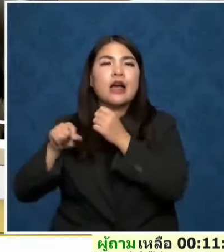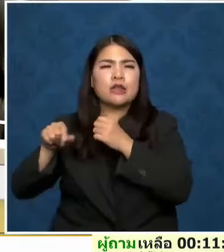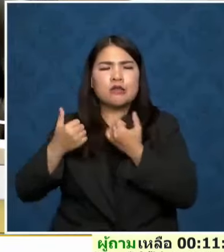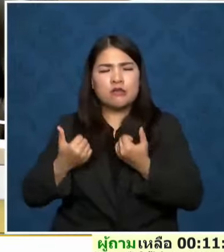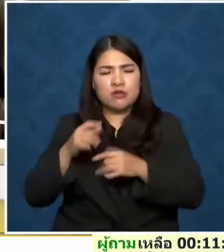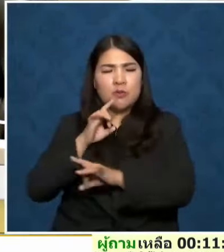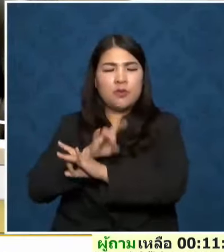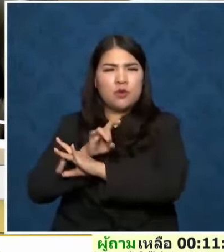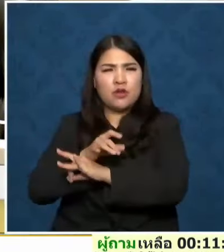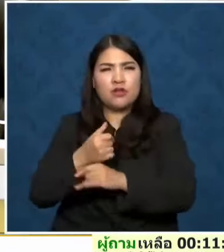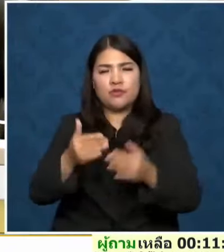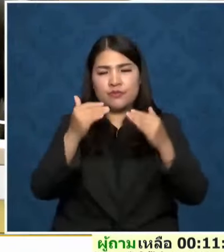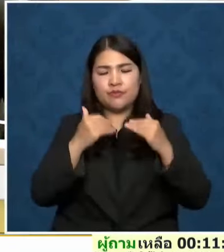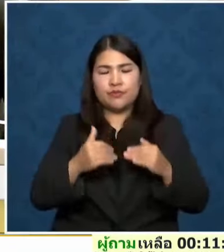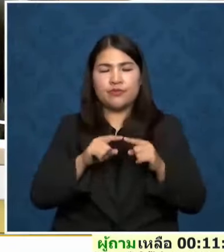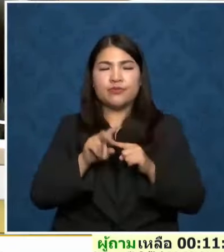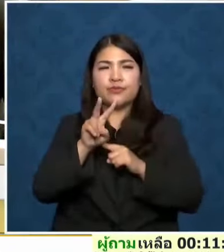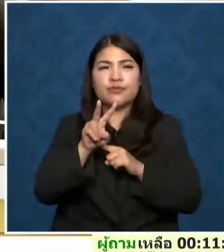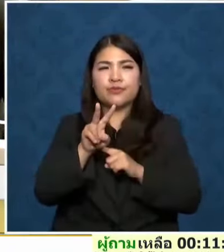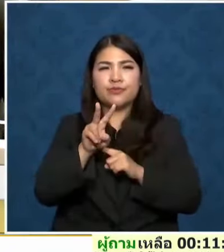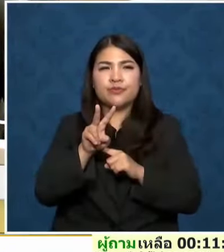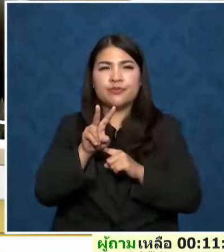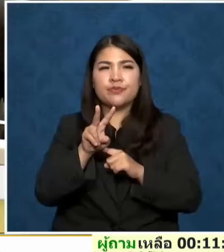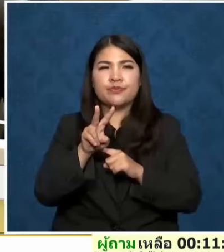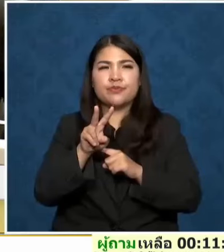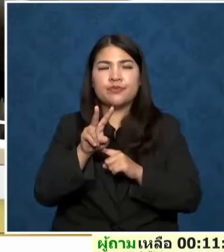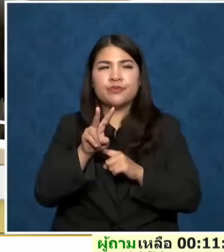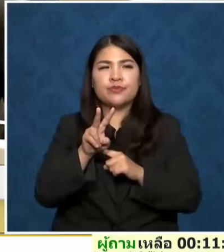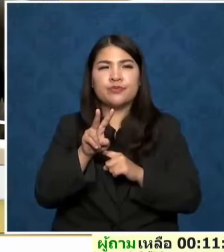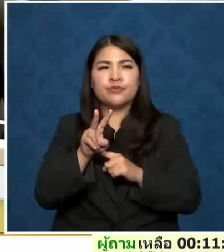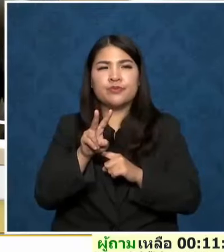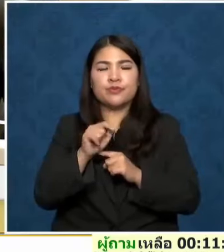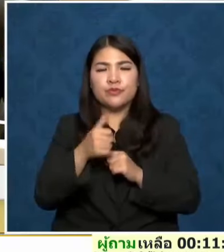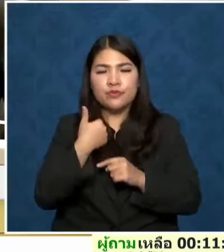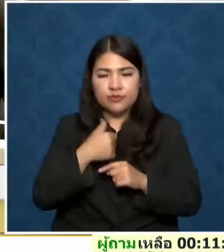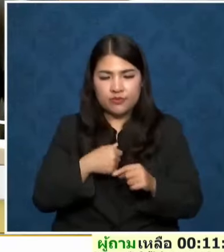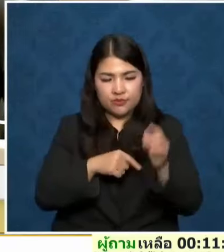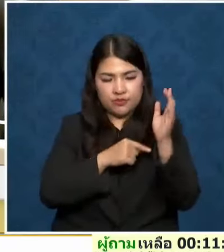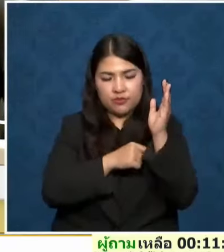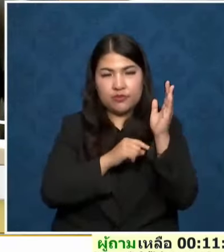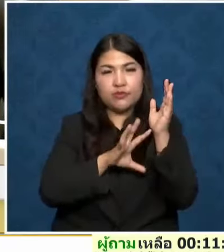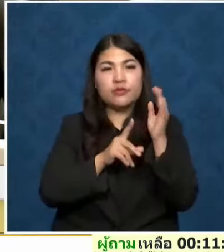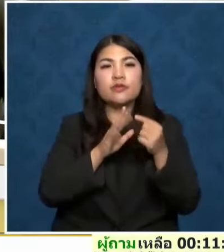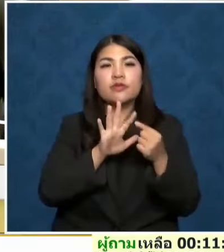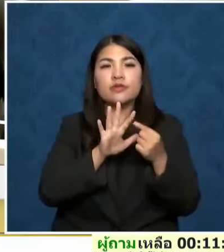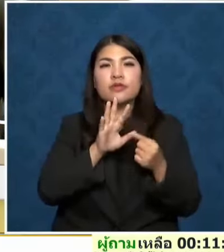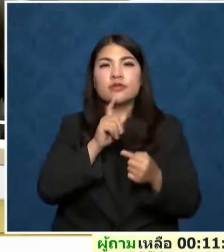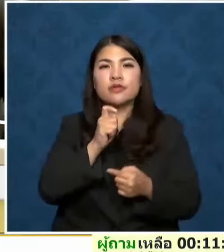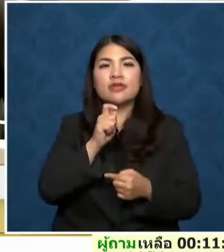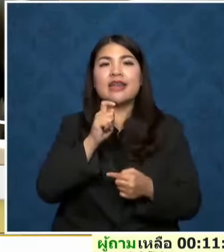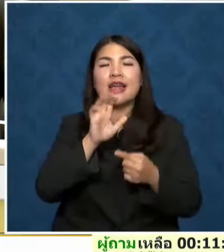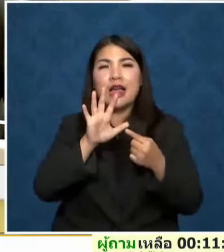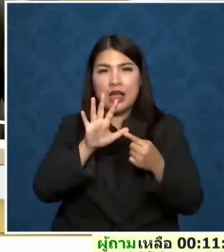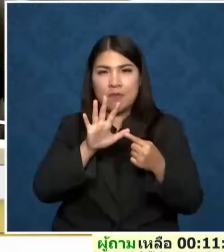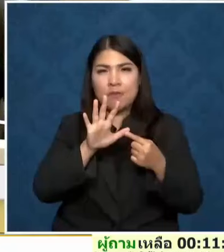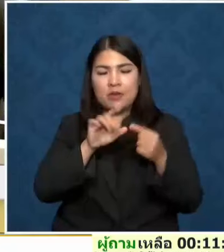ส่วงช่วที่ 2 ระหว่างระหวางช้ำเพทธพูริจนถึงจัหวดชุมพรผมคิดว่าถ้ากระสวงข้ PROF